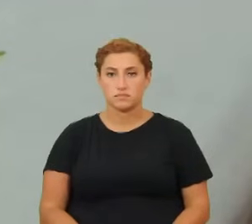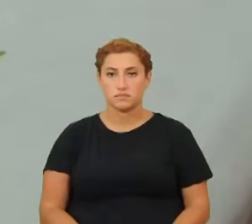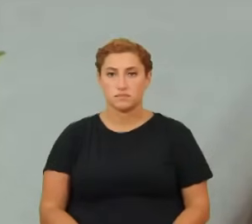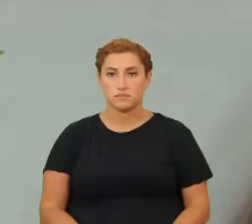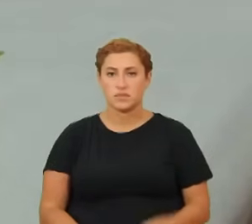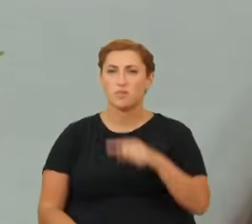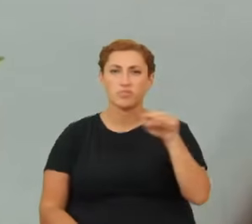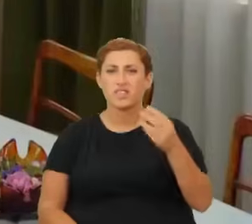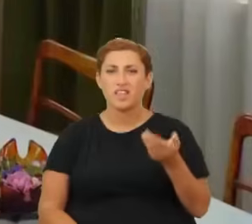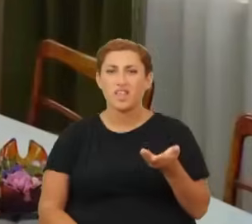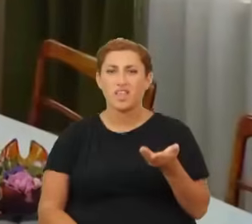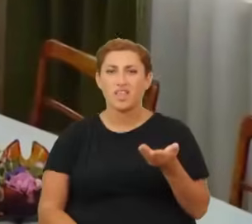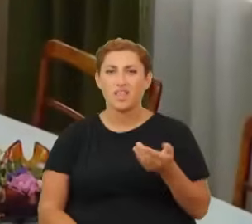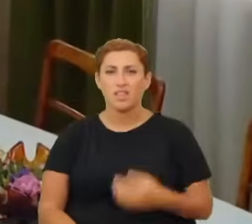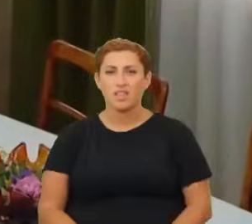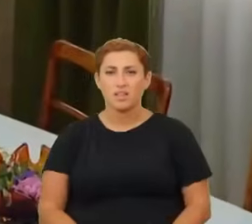Vergi iade fişleri.